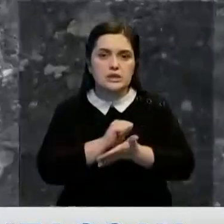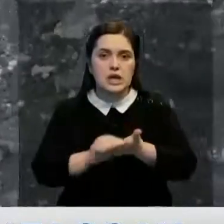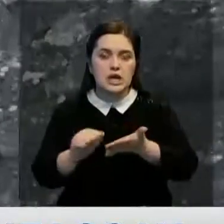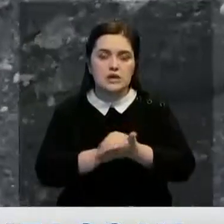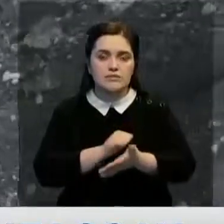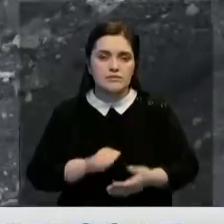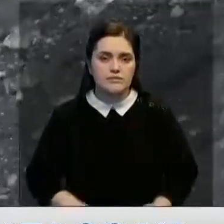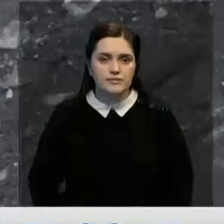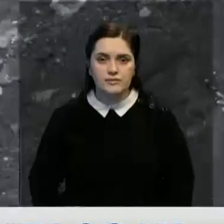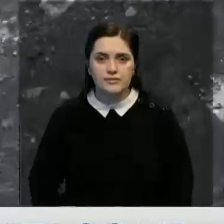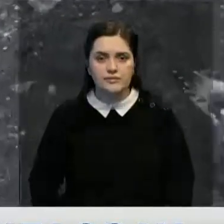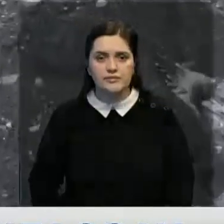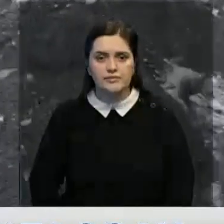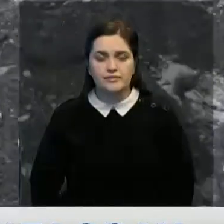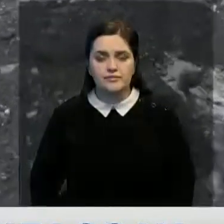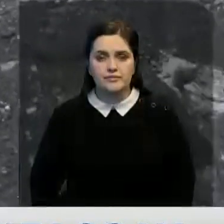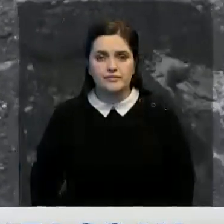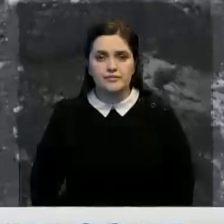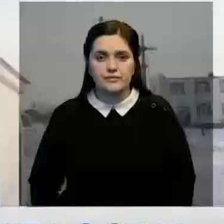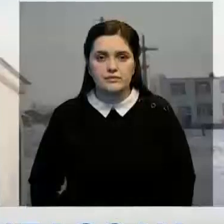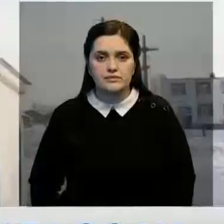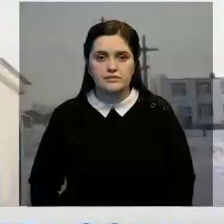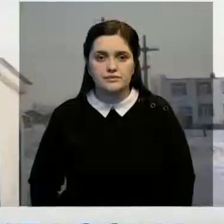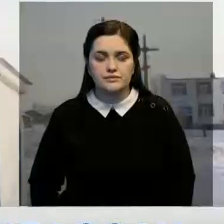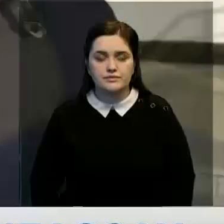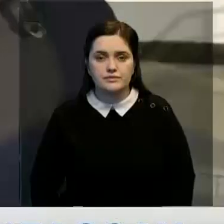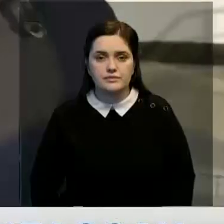и непредусмотрительности.